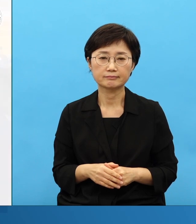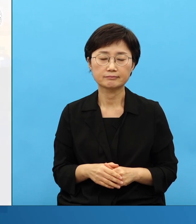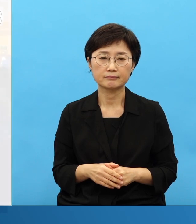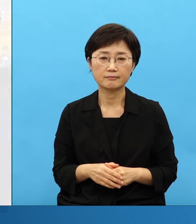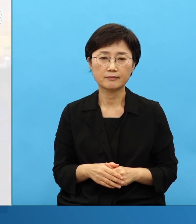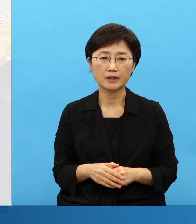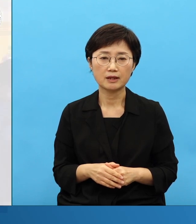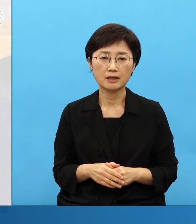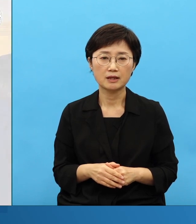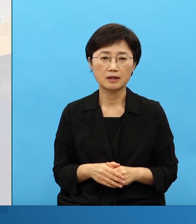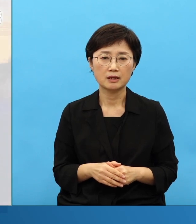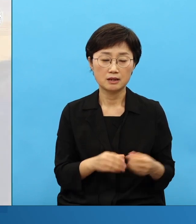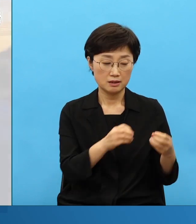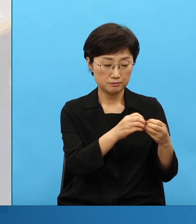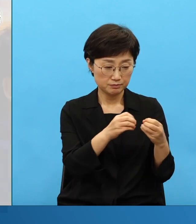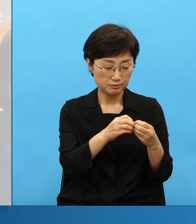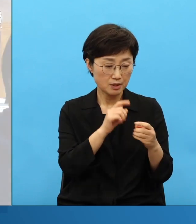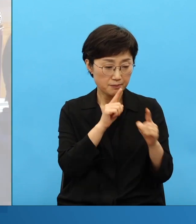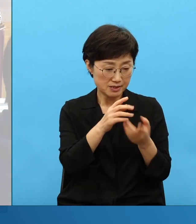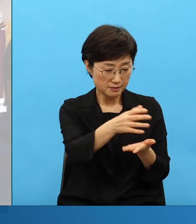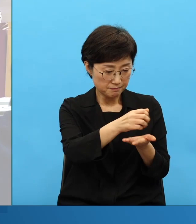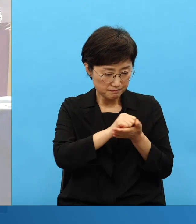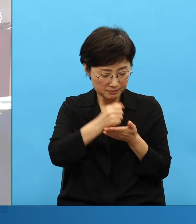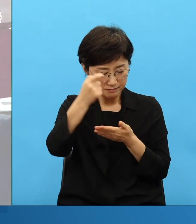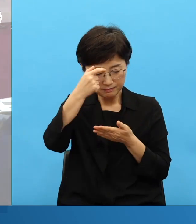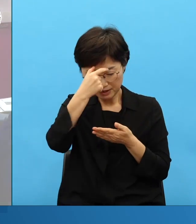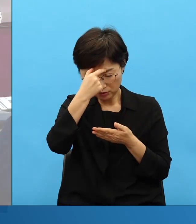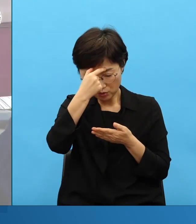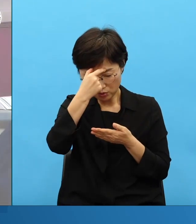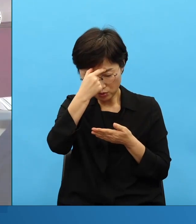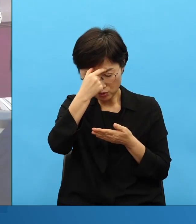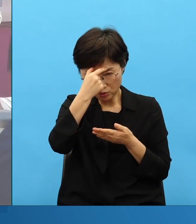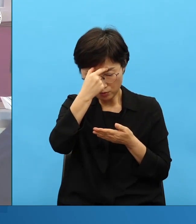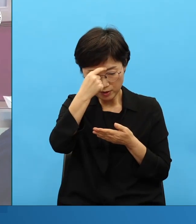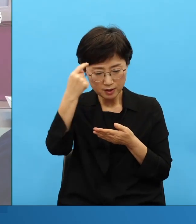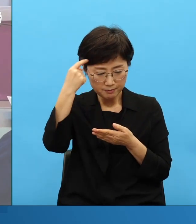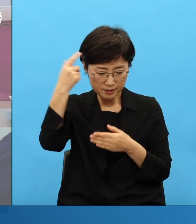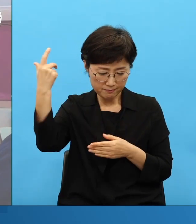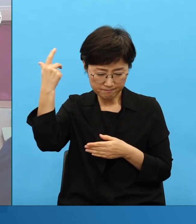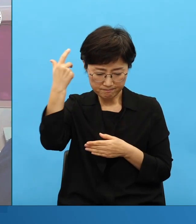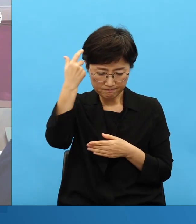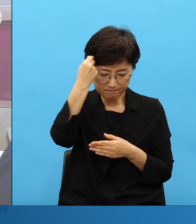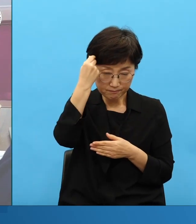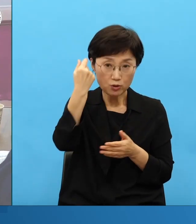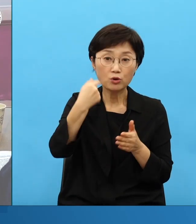묵상된 그 말씀을 적용하여 메시지 흐름이 있는 그대로 각인될 수 있도록